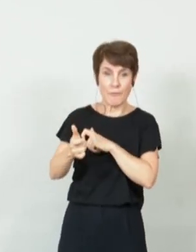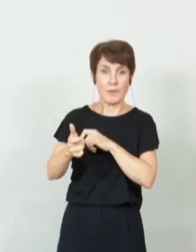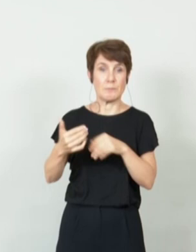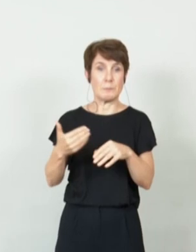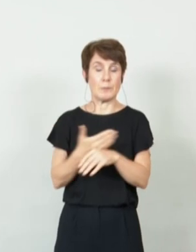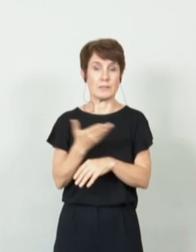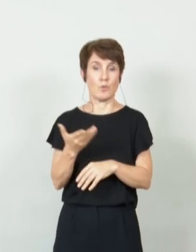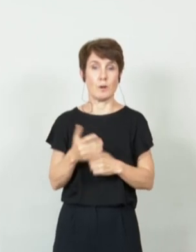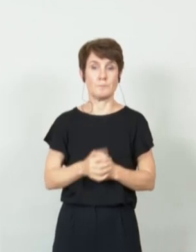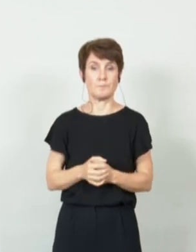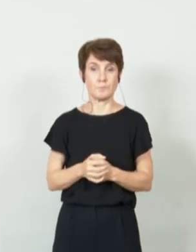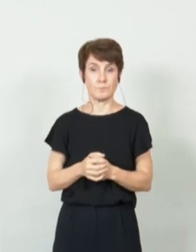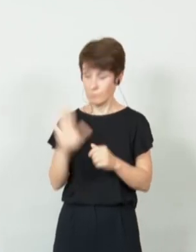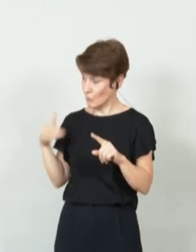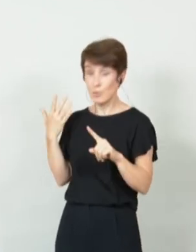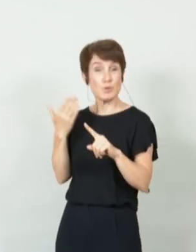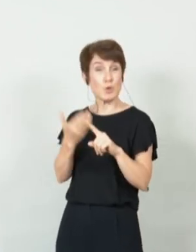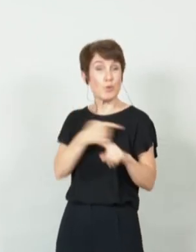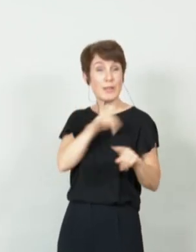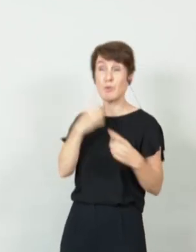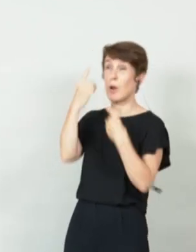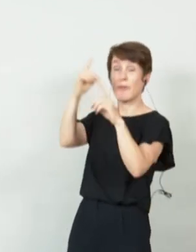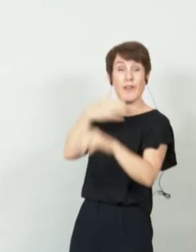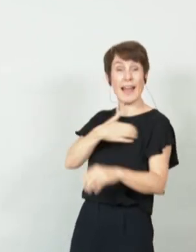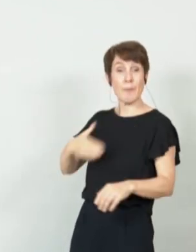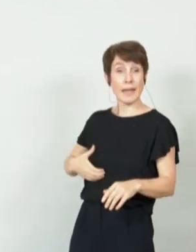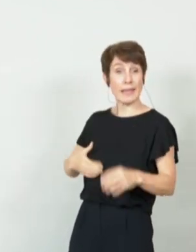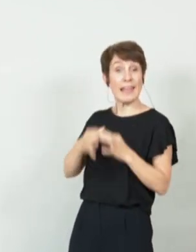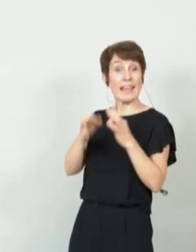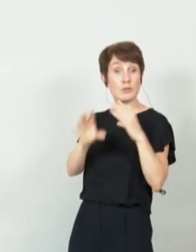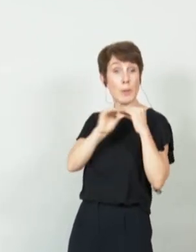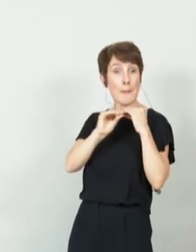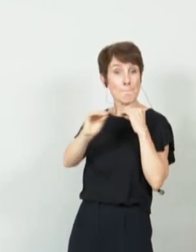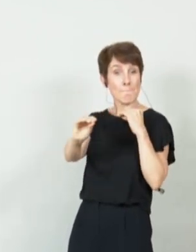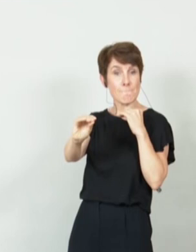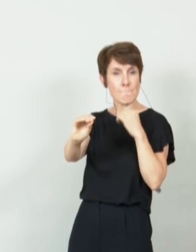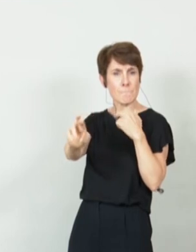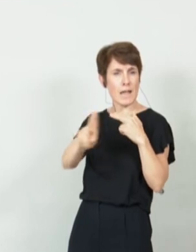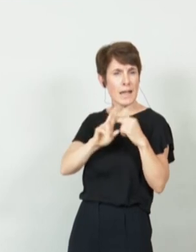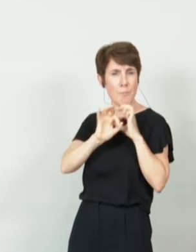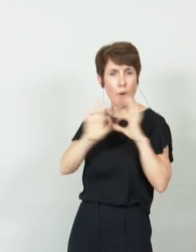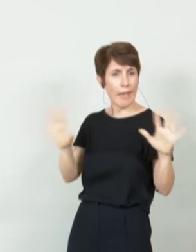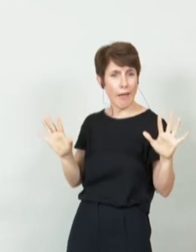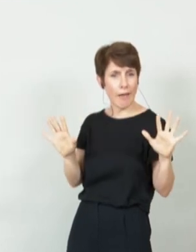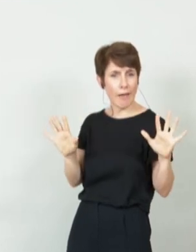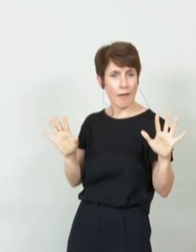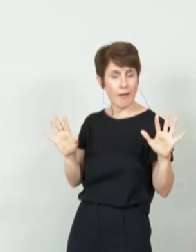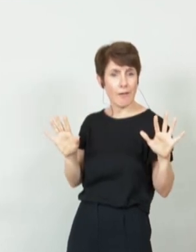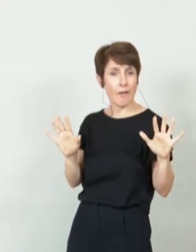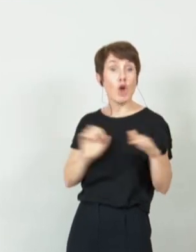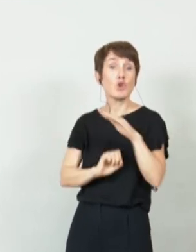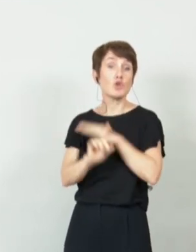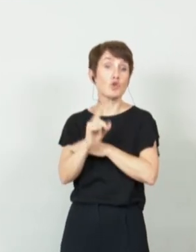un depuis on a aucune réponse de la mairie on a qu'une seule réponse qui nous vient directement